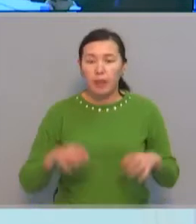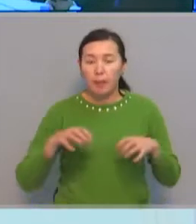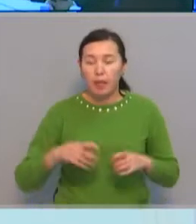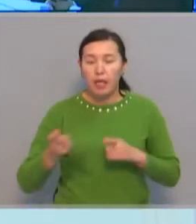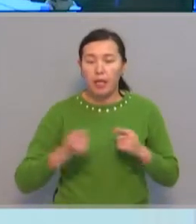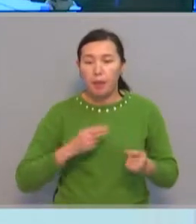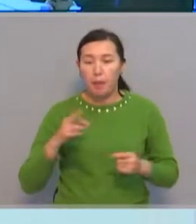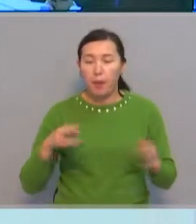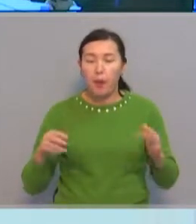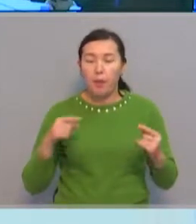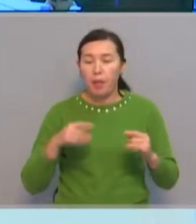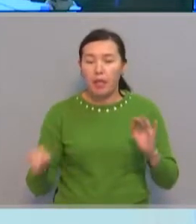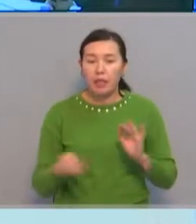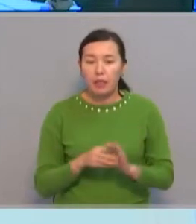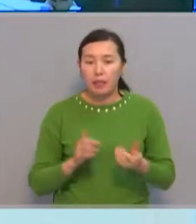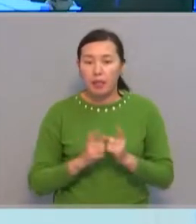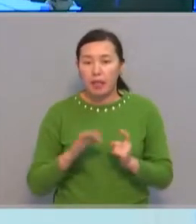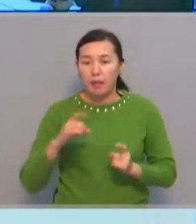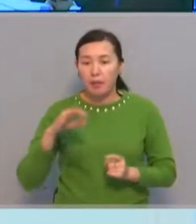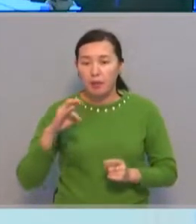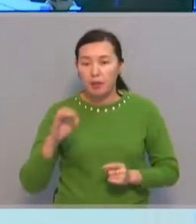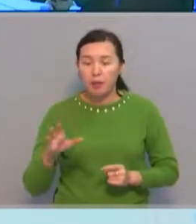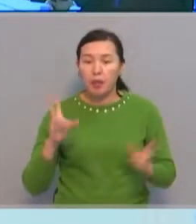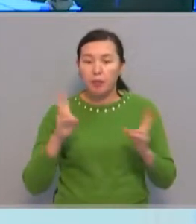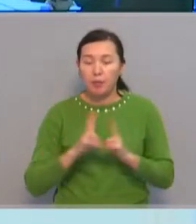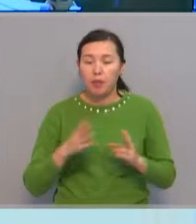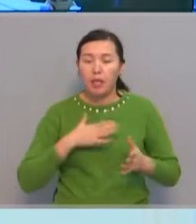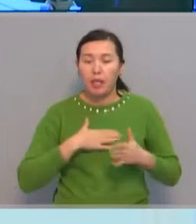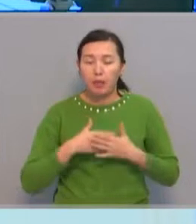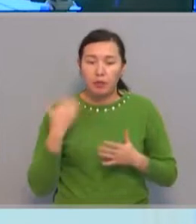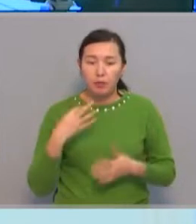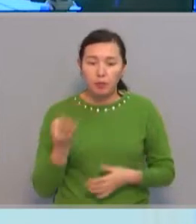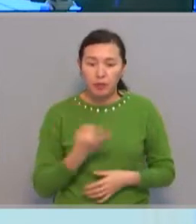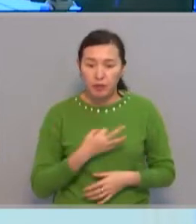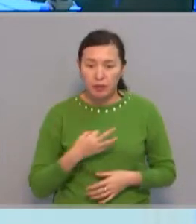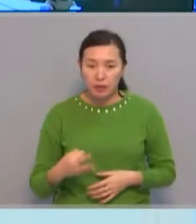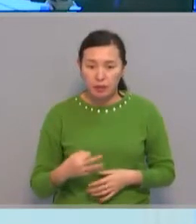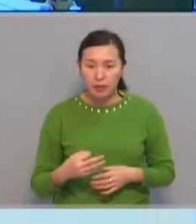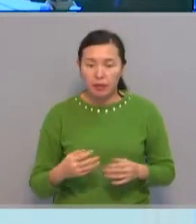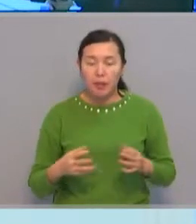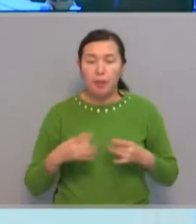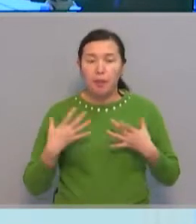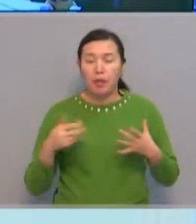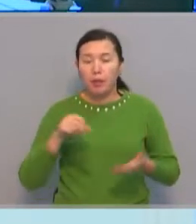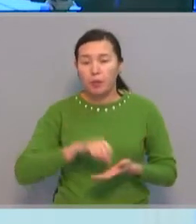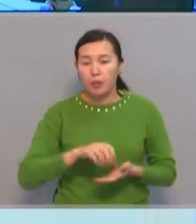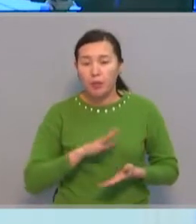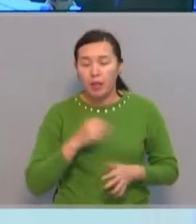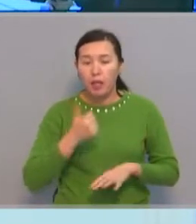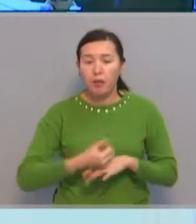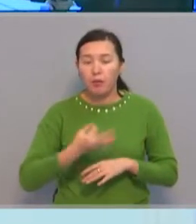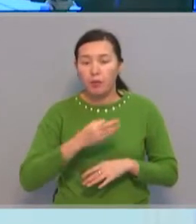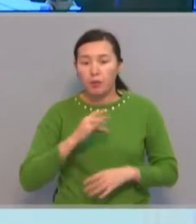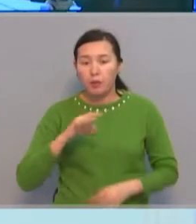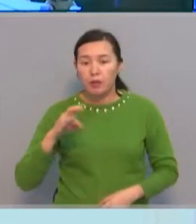Председатель агентства по противодействию коррупции Марат Ахмеджанов встретился с активом Туркестанской области. В мероприятии приняли участие аким